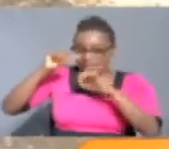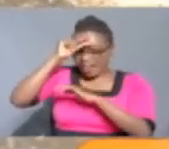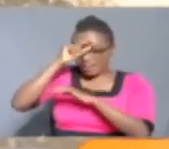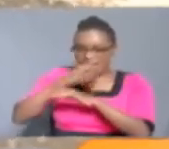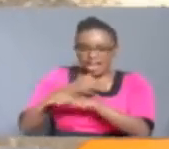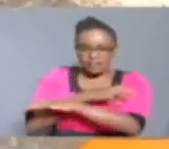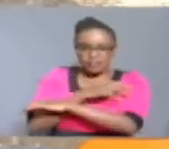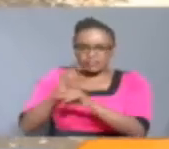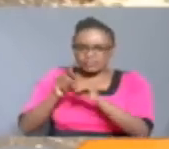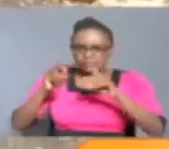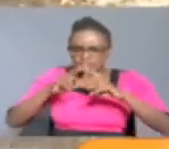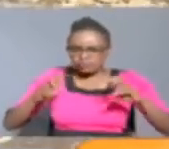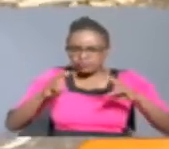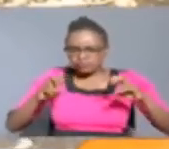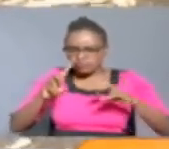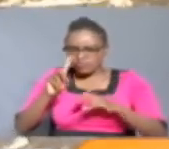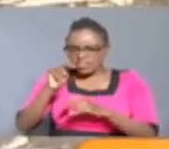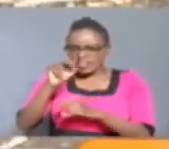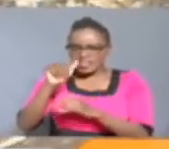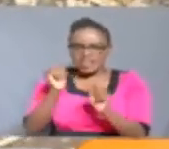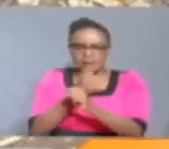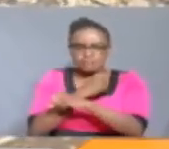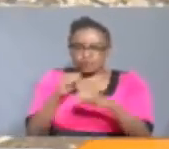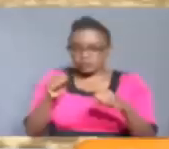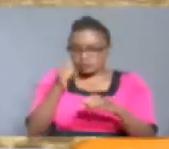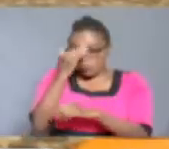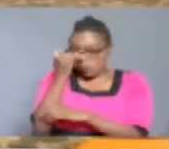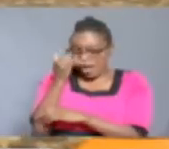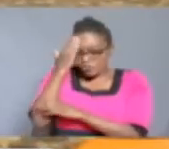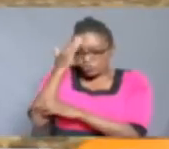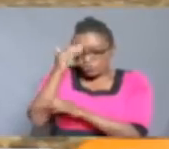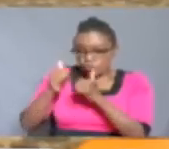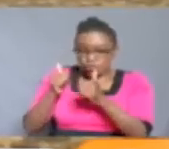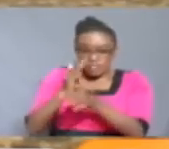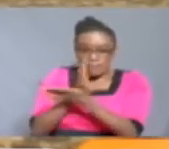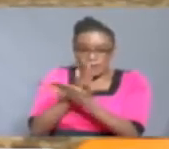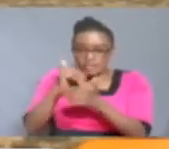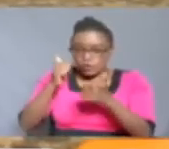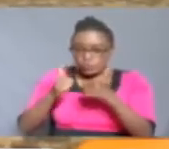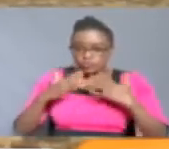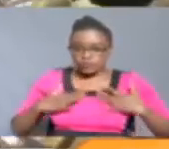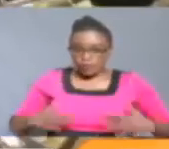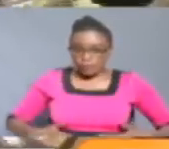uwezo kufanya ukaguzi wa chembechembe za DNA ili kutathmini ni vipande vipi